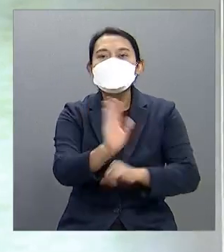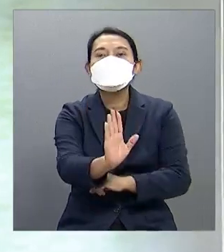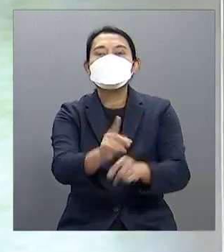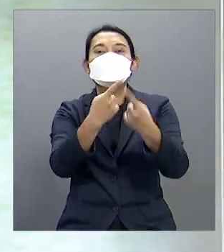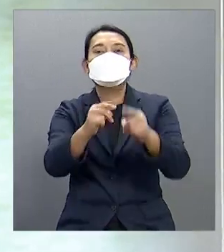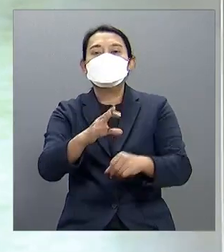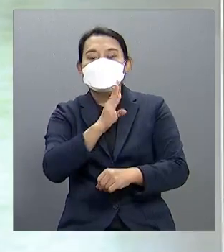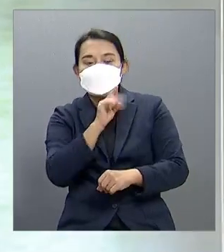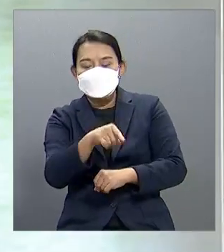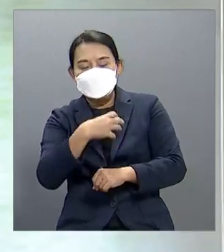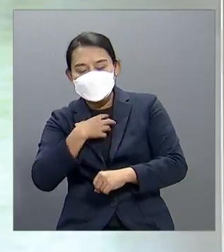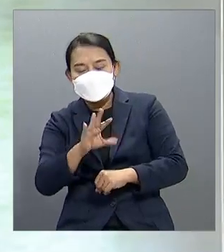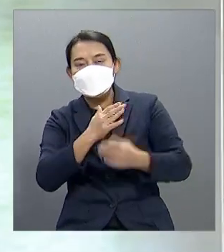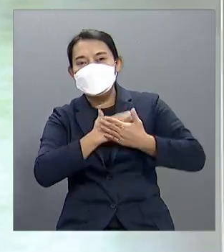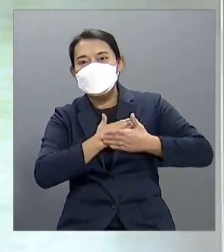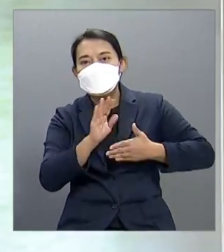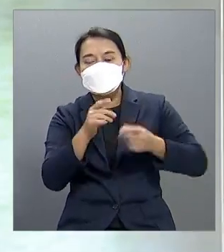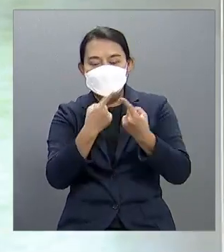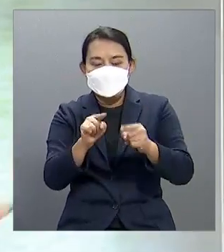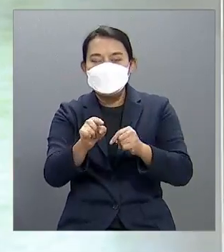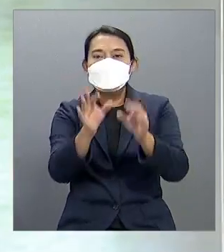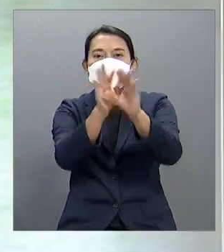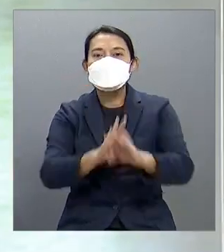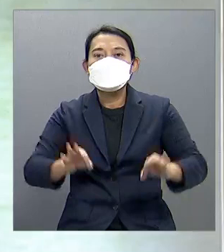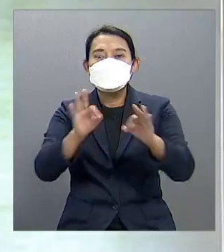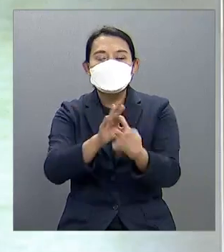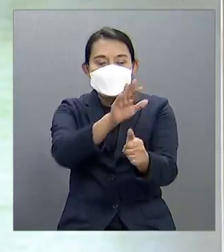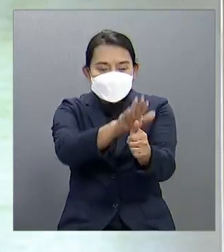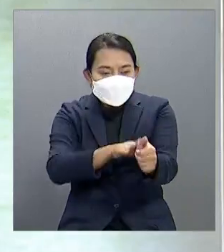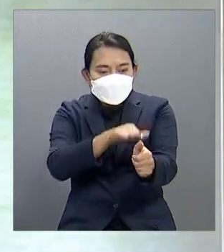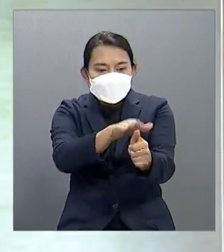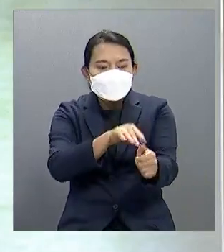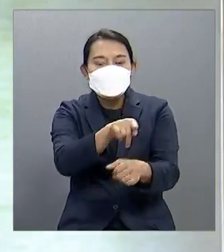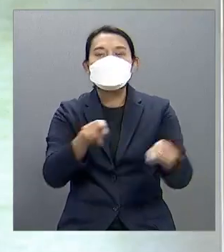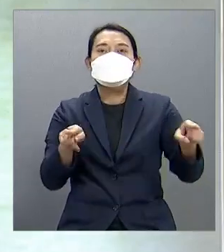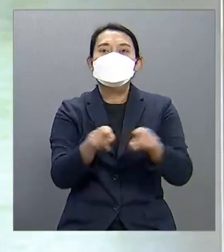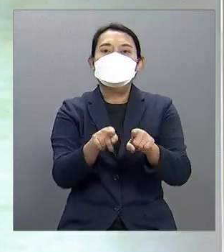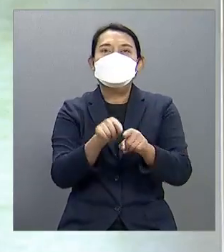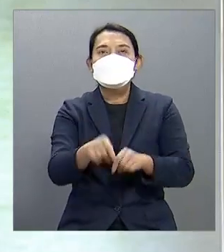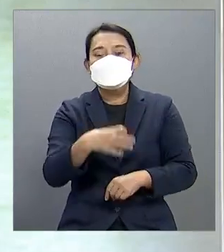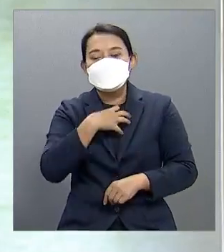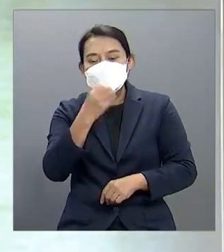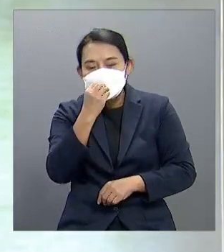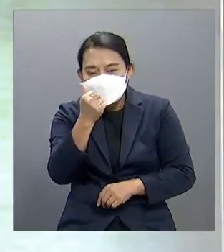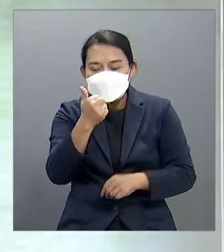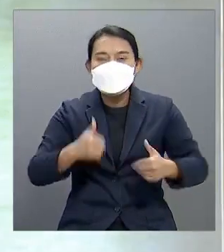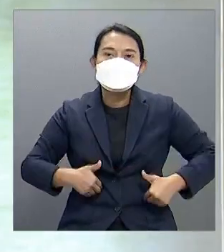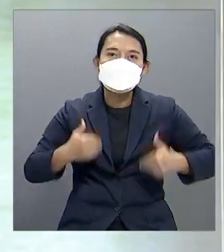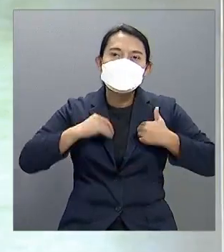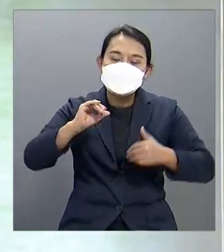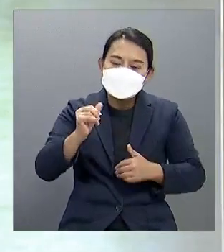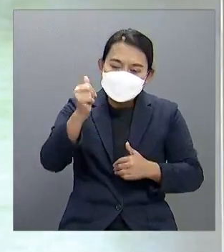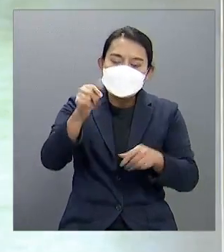แต่สิ่งหนึ่งที่สำคัญคือเราต้องมีความเมตตาต่อเขาเพราะว่าเขาก็เหมือนเราอ่ะเขาว่าอยากกินดีอยู่ดีอยากได้รับสิ่งดีๆเช่นเดียวกับเราเ